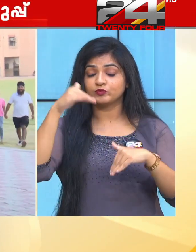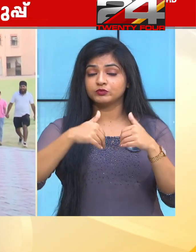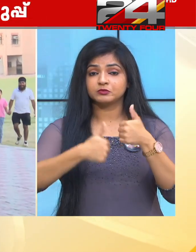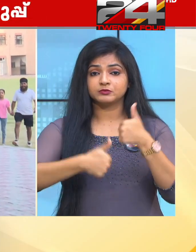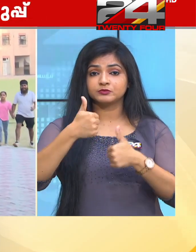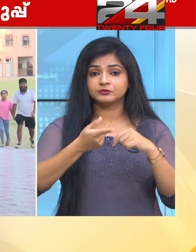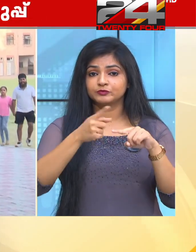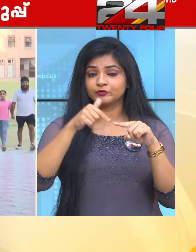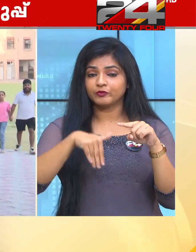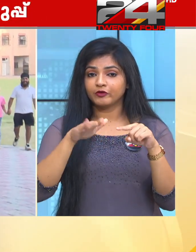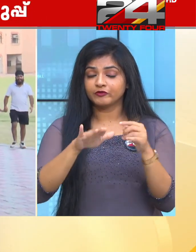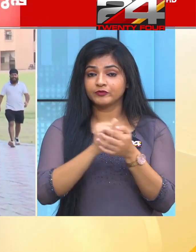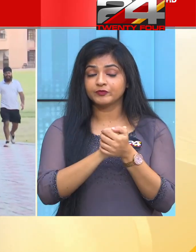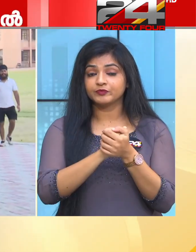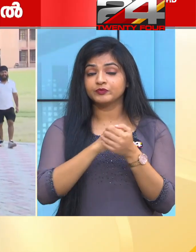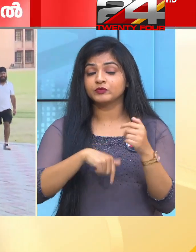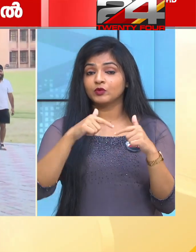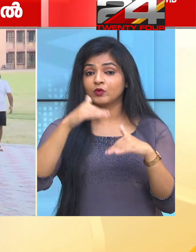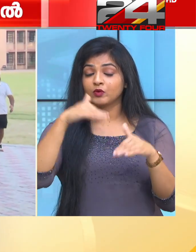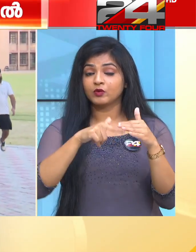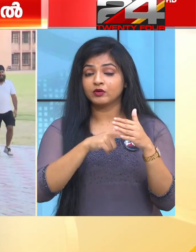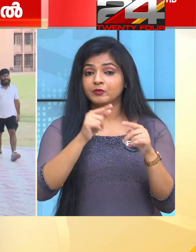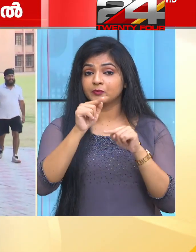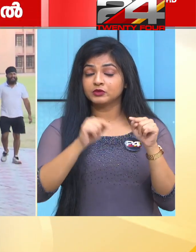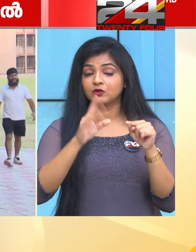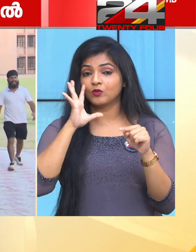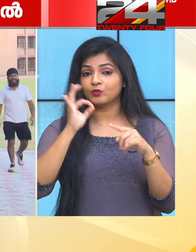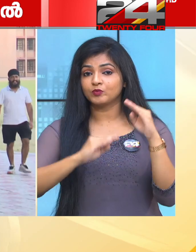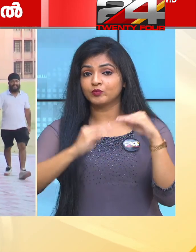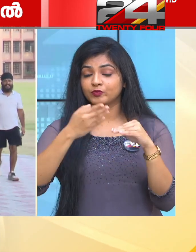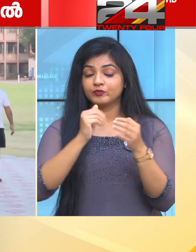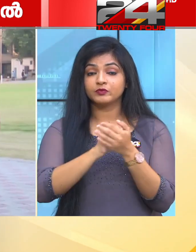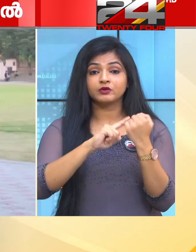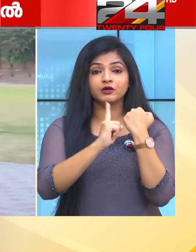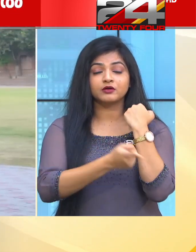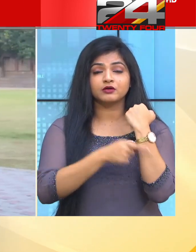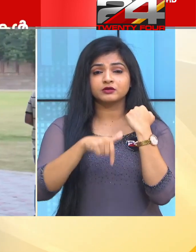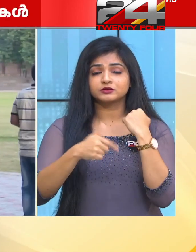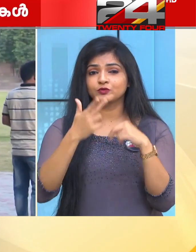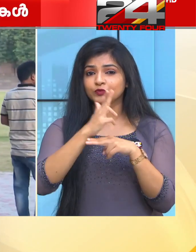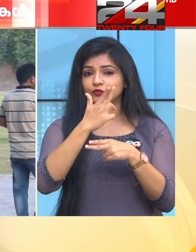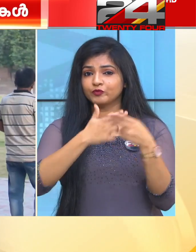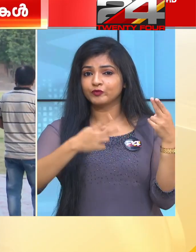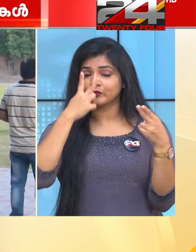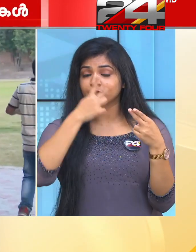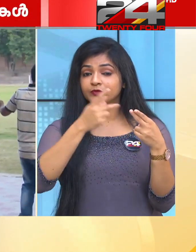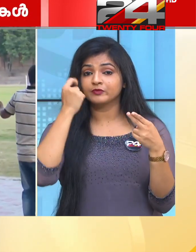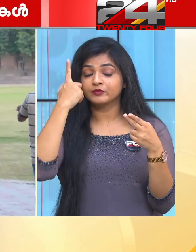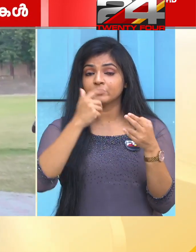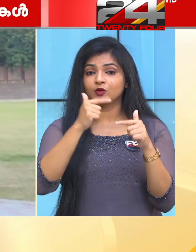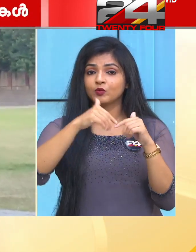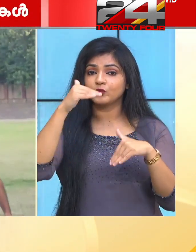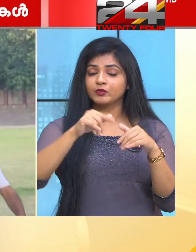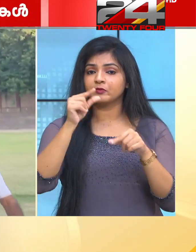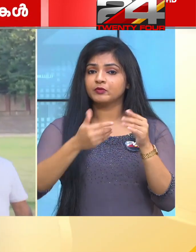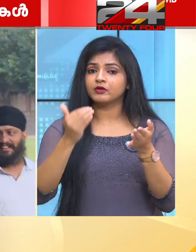പോളിംഗാണ് ഇതിനോടകം രേഖപ്പെടുത്തിയിരിക്കുന്നത്. അവിടെയൊക്കെ തന്നെ നിർണായകമാകുമെന്നാണ് നമുക്ക് അറിയാൻ കഴിയുന്നത്. ഏറ്റവും ഒടുവിലായി നമുക്ക് ആ ദൃശ്യങ്ങളിലേക്ക് പോവുകയാണെങ്കിൽ ഇപ്പോഴും വോട്ട്